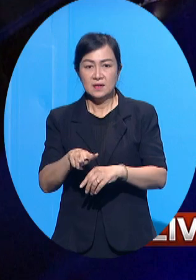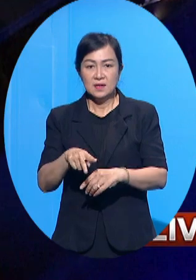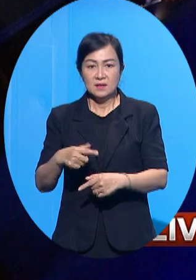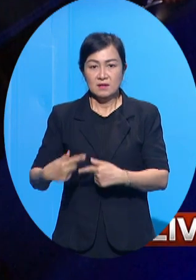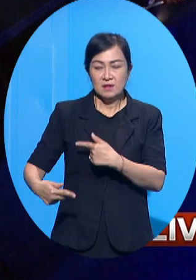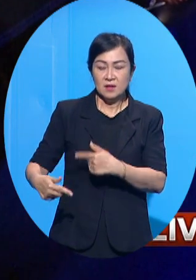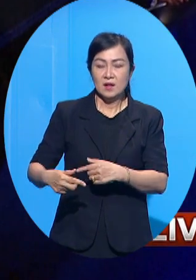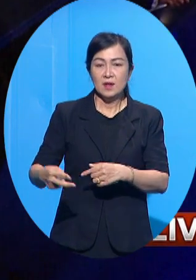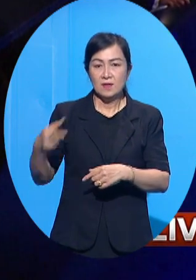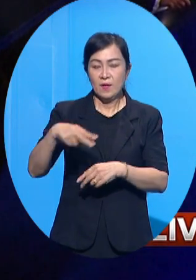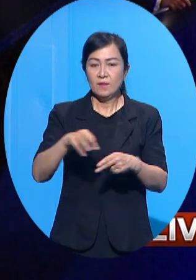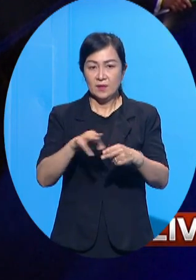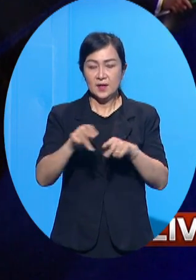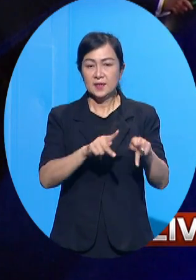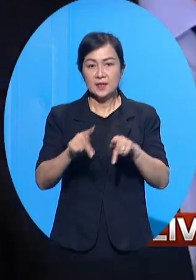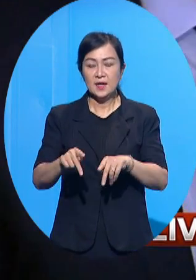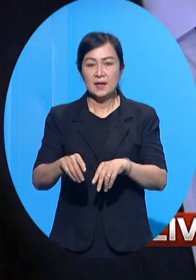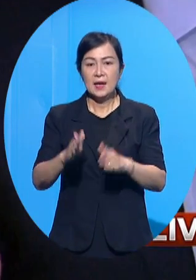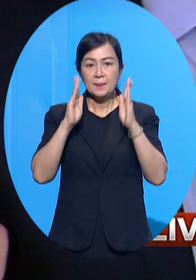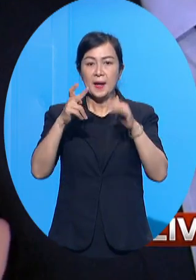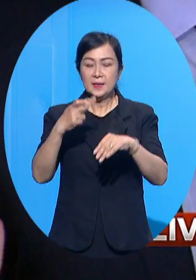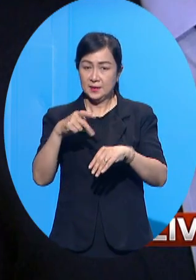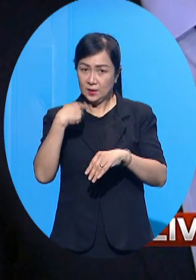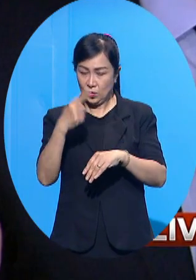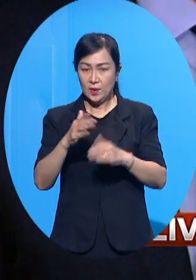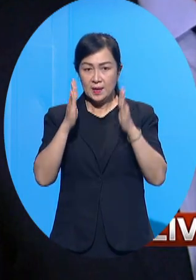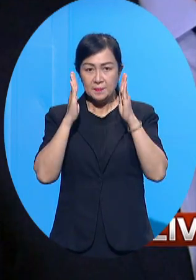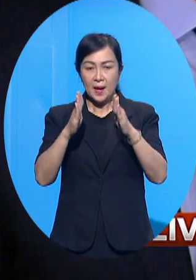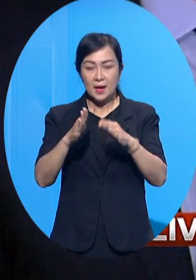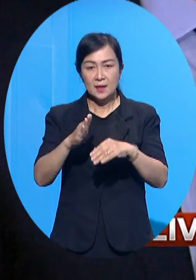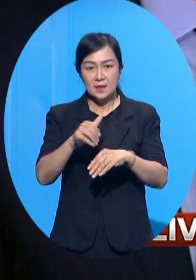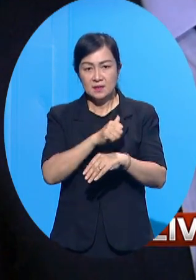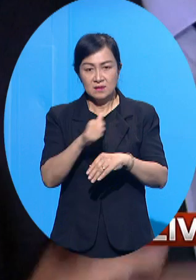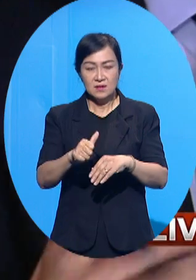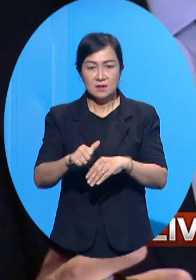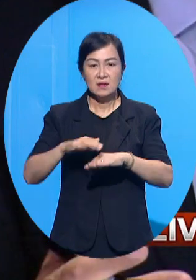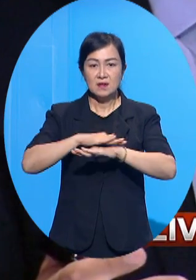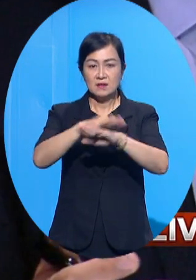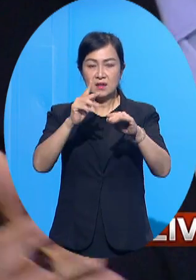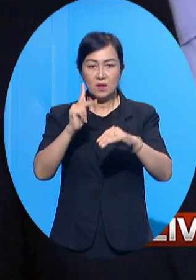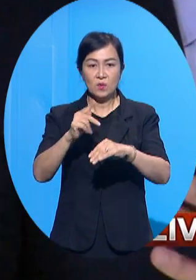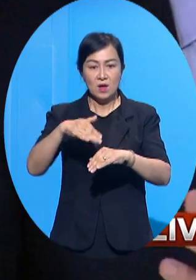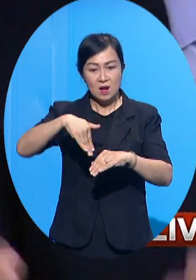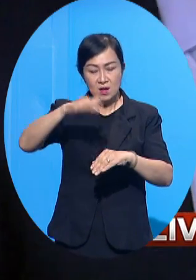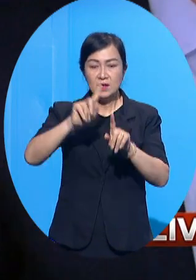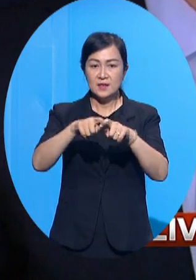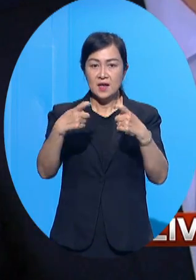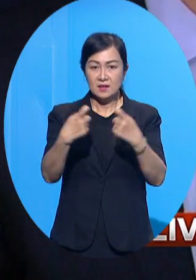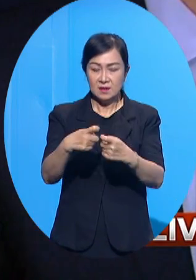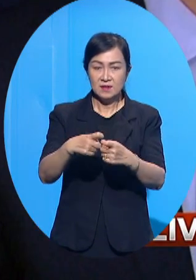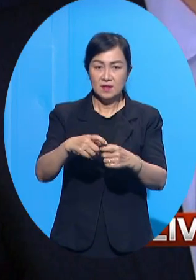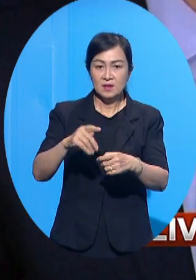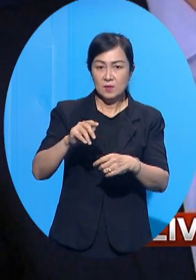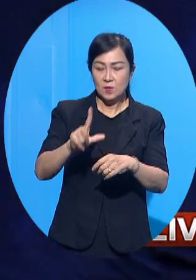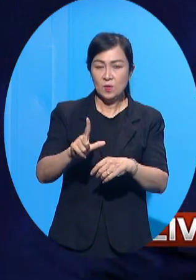thẳng vào vấn đề kinh tế phó tổng thống Harris nhấn mạnh bà là ứng viên duy nhất đang đứng trên sân khấu lớn lên trong một gia đình trung lưu